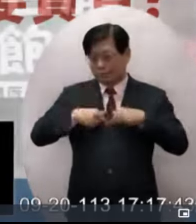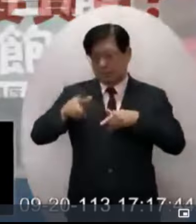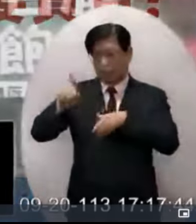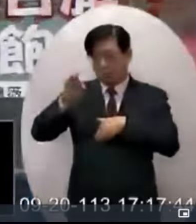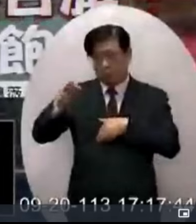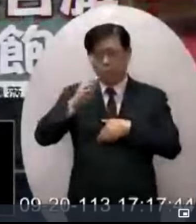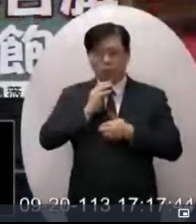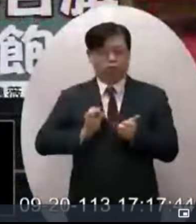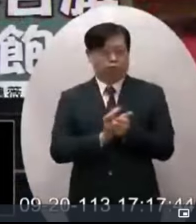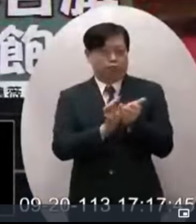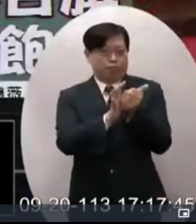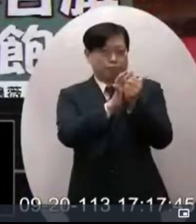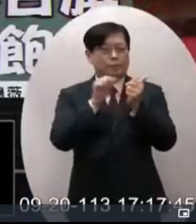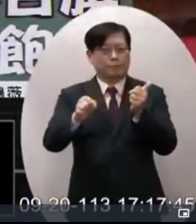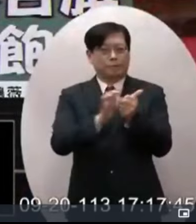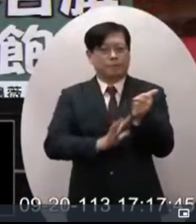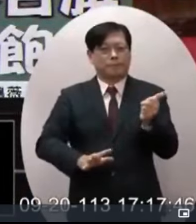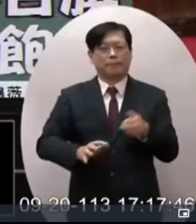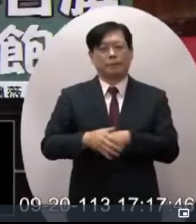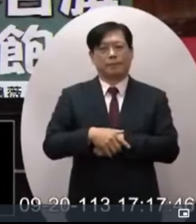整个房价上升的元凶。